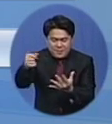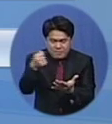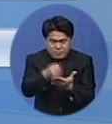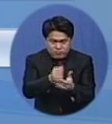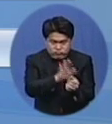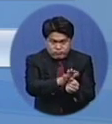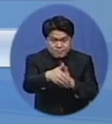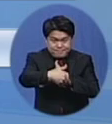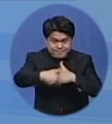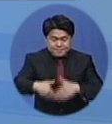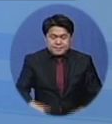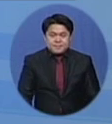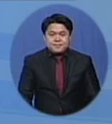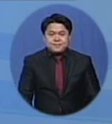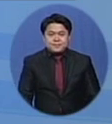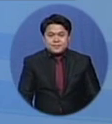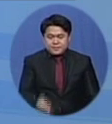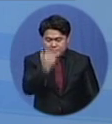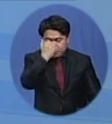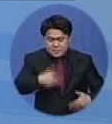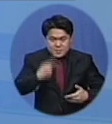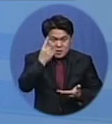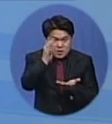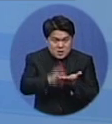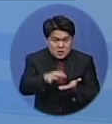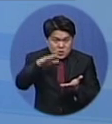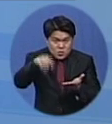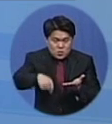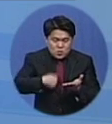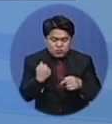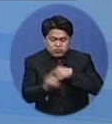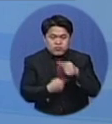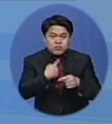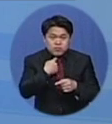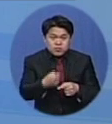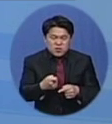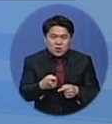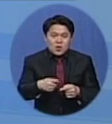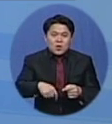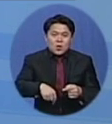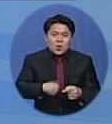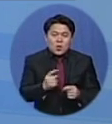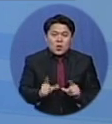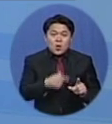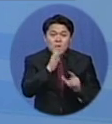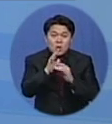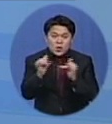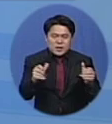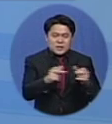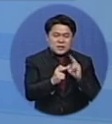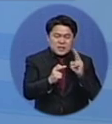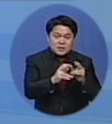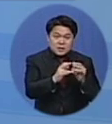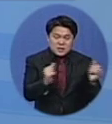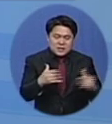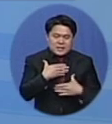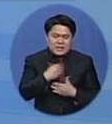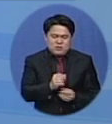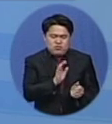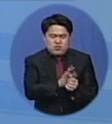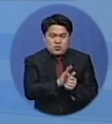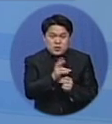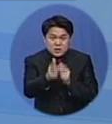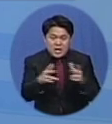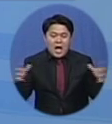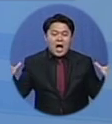예정입니다. 충남 천안시가 독자적으로 운영되어 오던 지역 내 독거노인과 중증장애인 응급안전돌보미